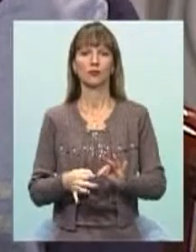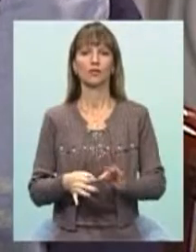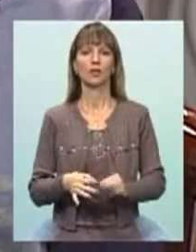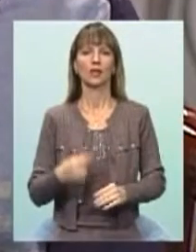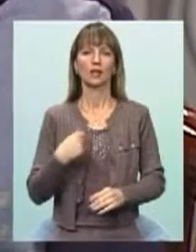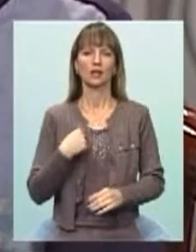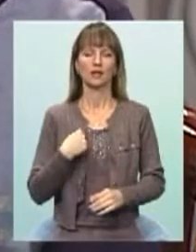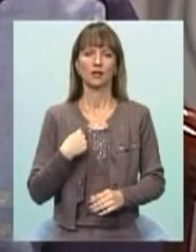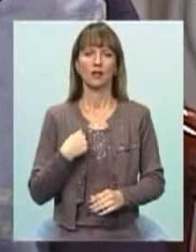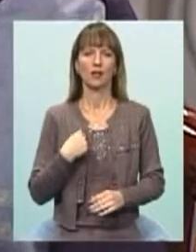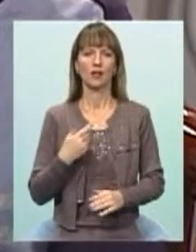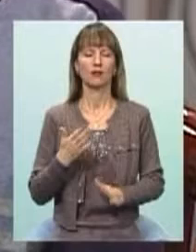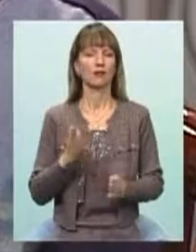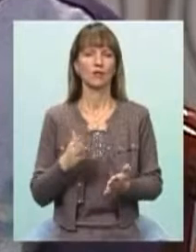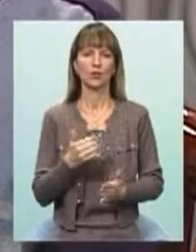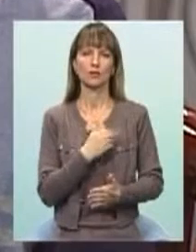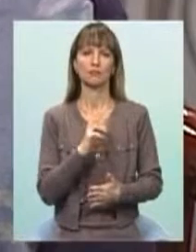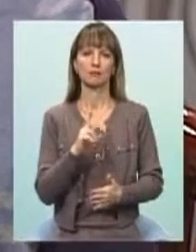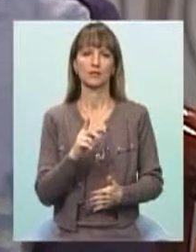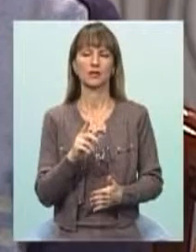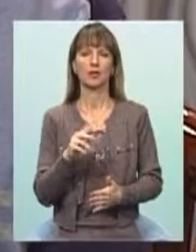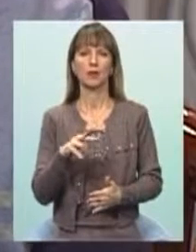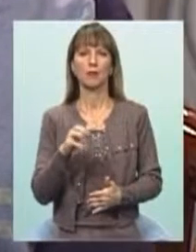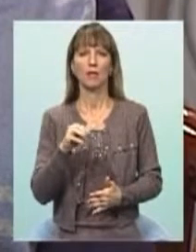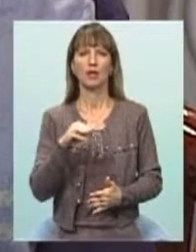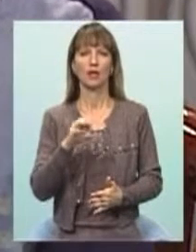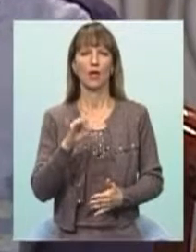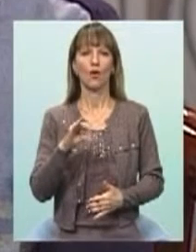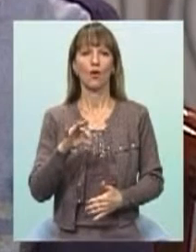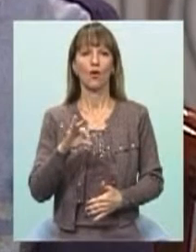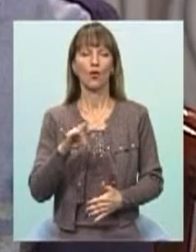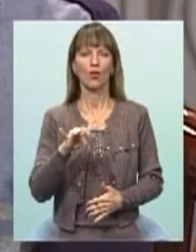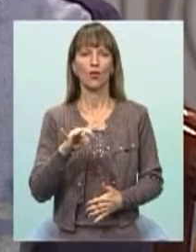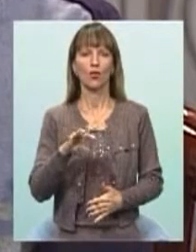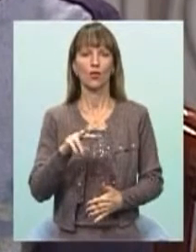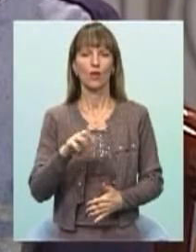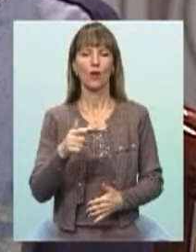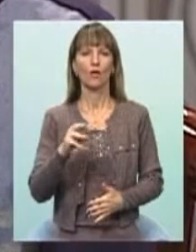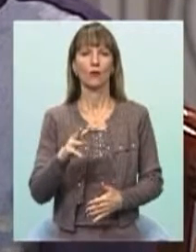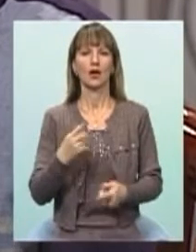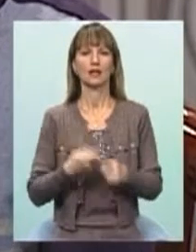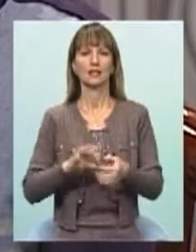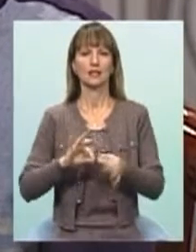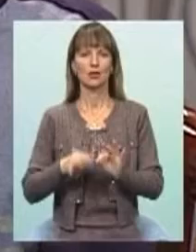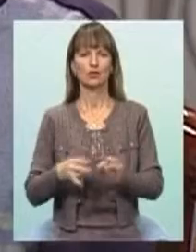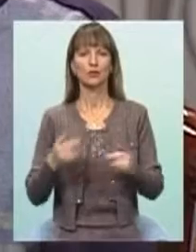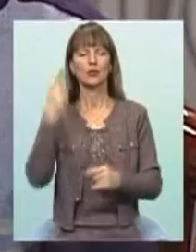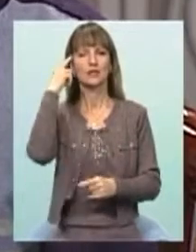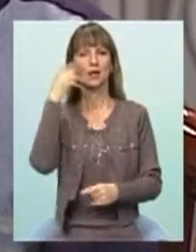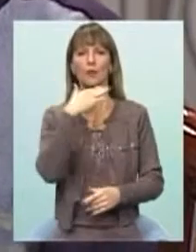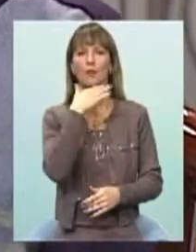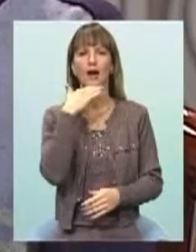Я не дуже би хотів бути метеорологом, бо це дуже складно, бо треба знати дуже